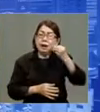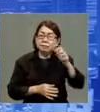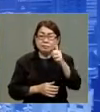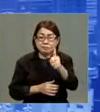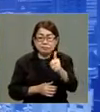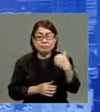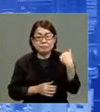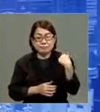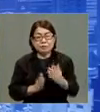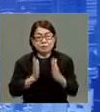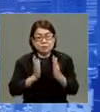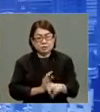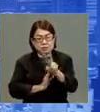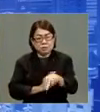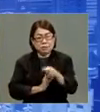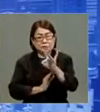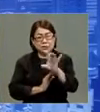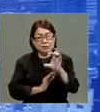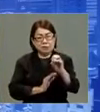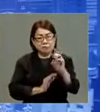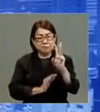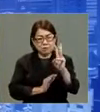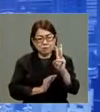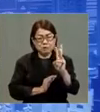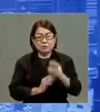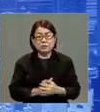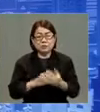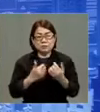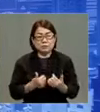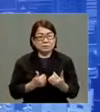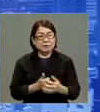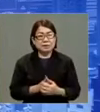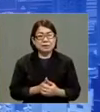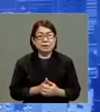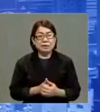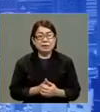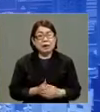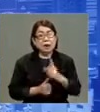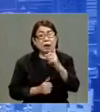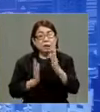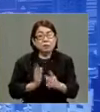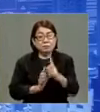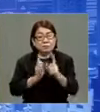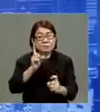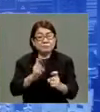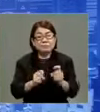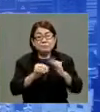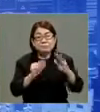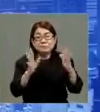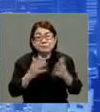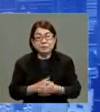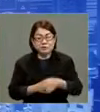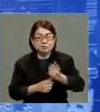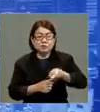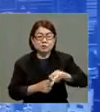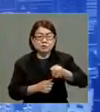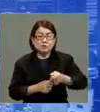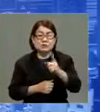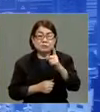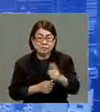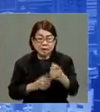นี้ 2,856 คนนะครับและวันนี้ไม่มีรายงานผู้เสียชีวิตเพิ่มเติมนะครับตัวเลขผู้เสียชีวิตสะสมอยู่